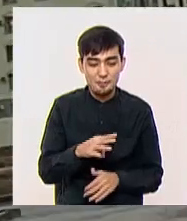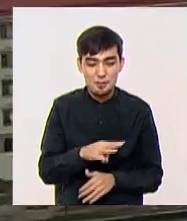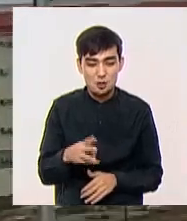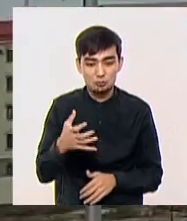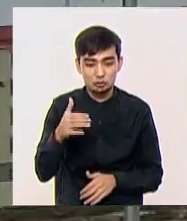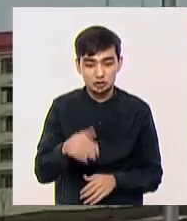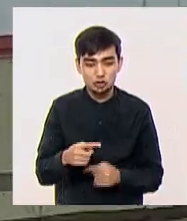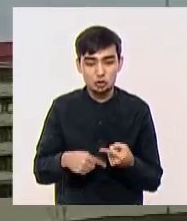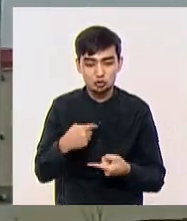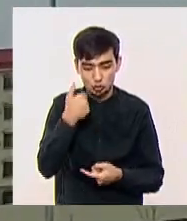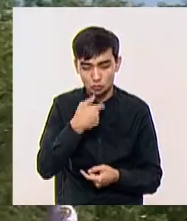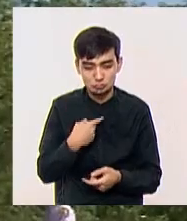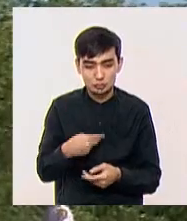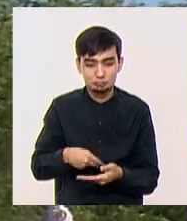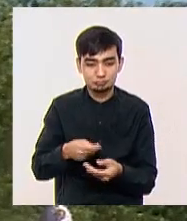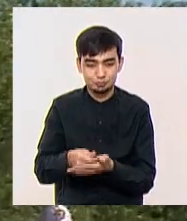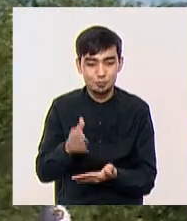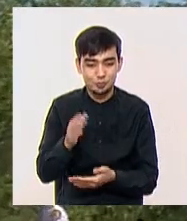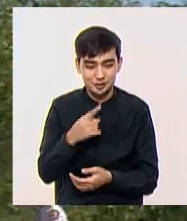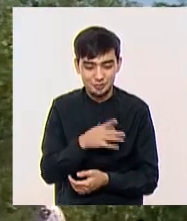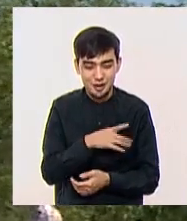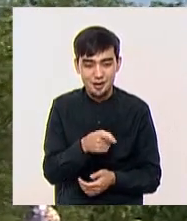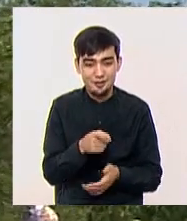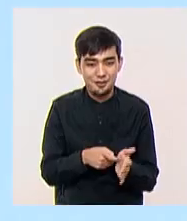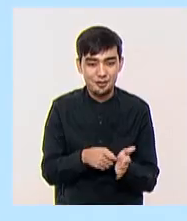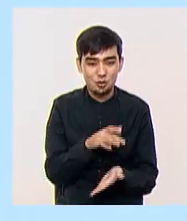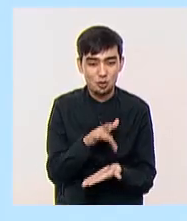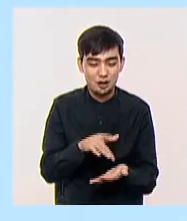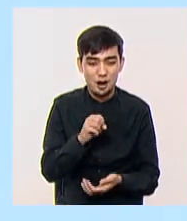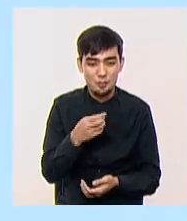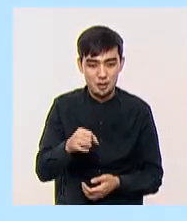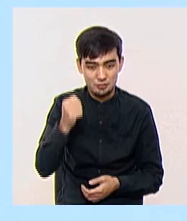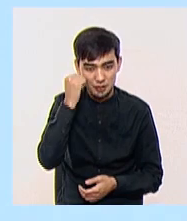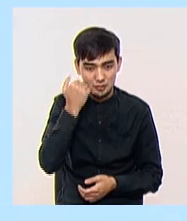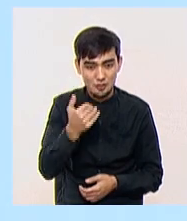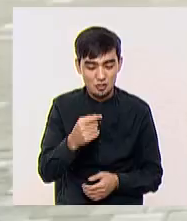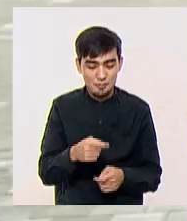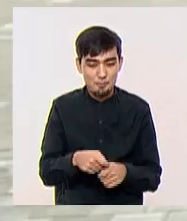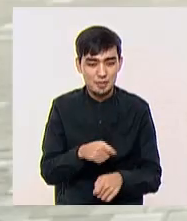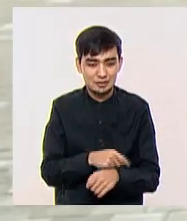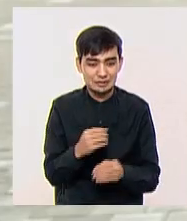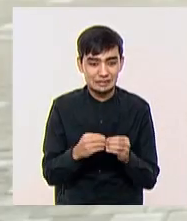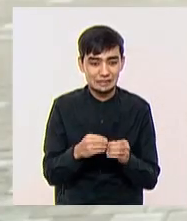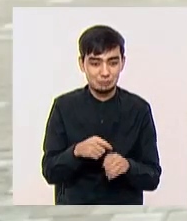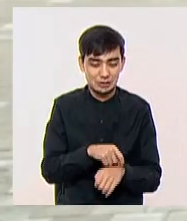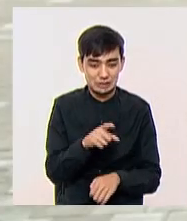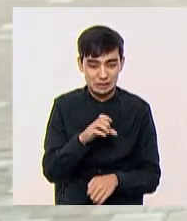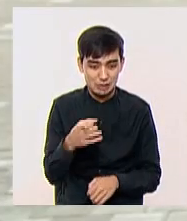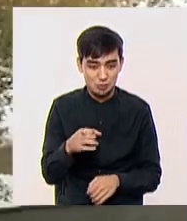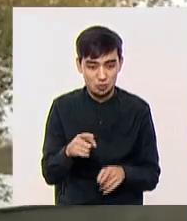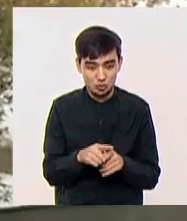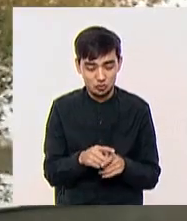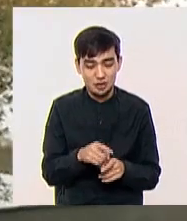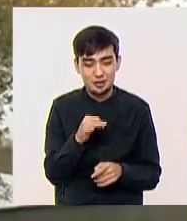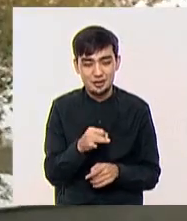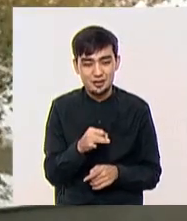теңгені келер жылы төлейміз дейді. Ал мынау Қарағанды қаласындағы Абай ескерткіші, биіктігі 10 метр, қоладан тұрғызылған бұл монументтің